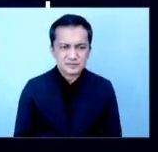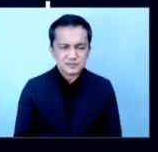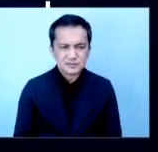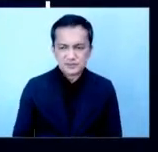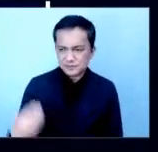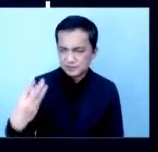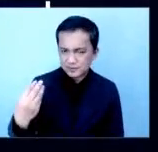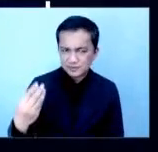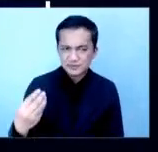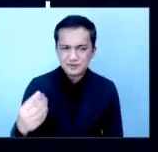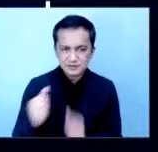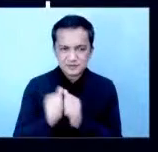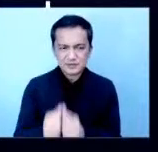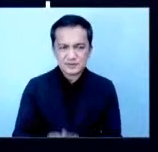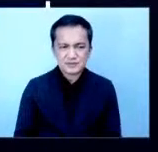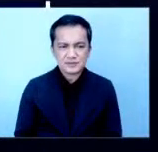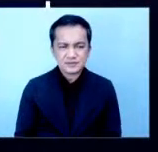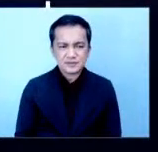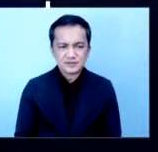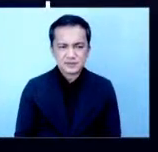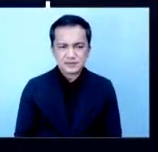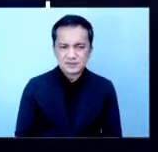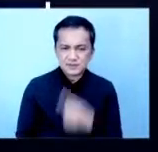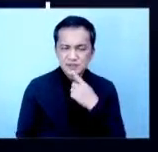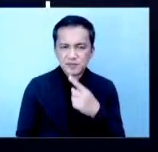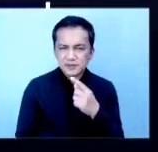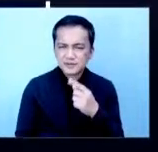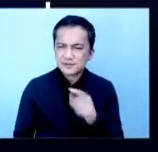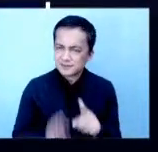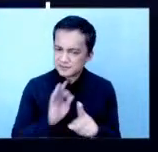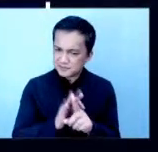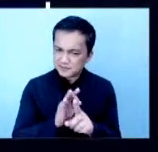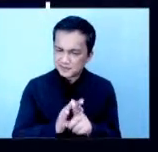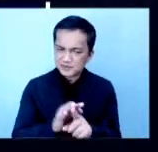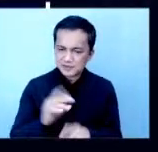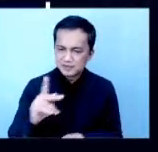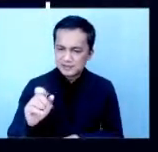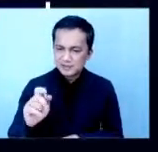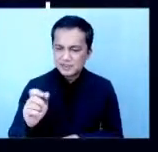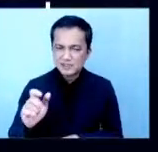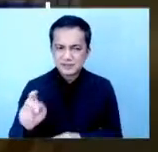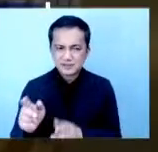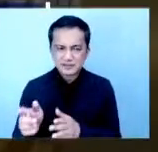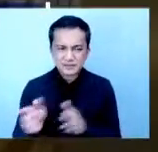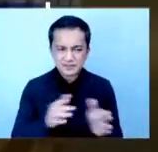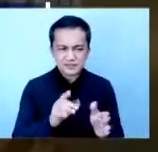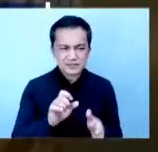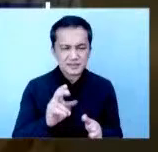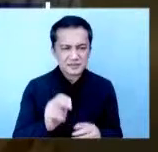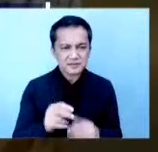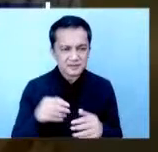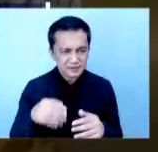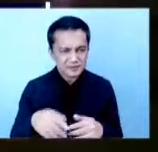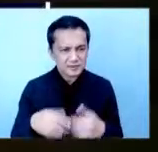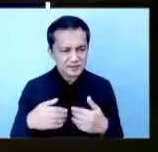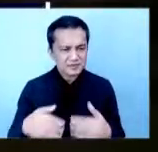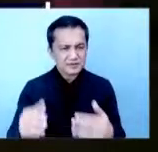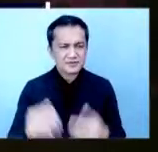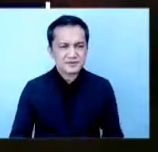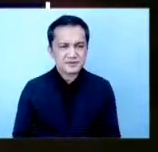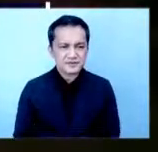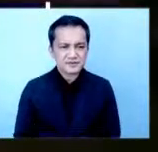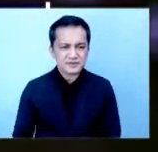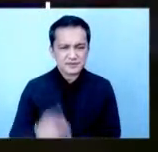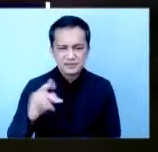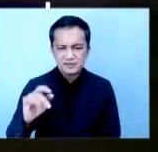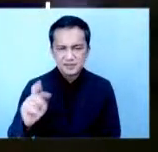together. Sa ituloy ng kanilang fans, Kath then ship is sailing. Sabihan ko agad ng I love you para